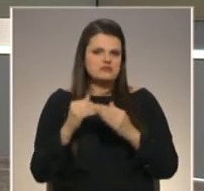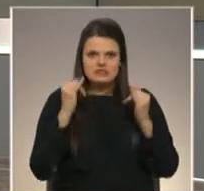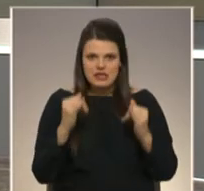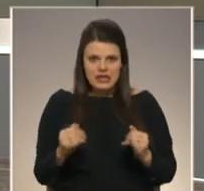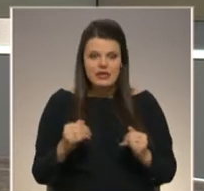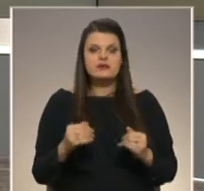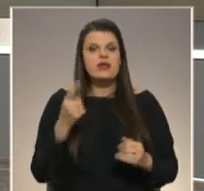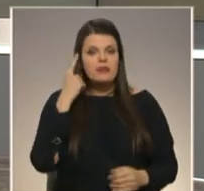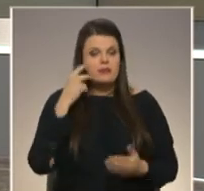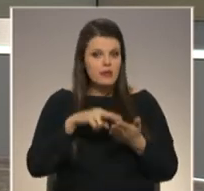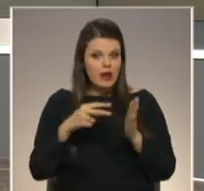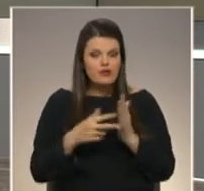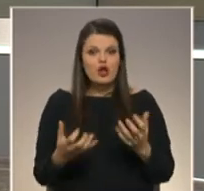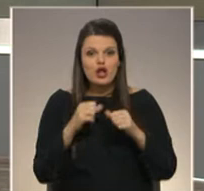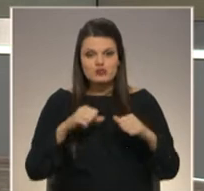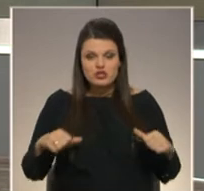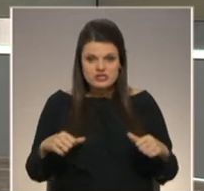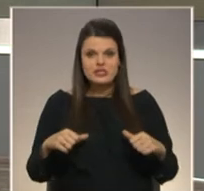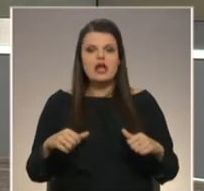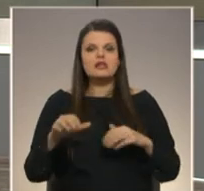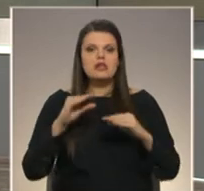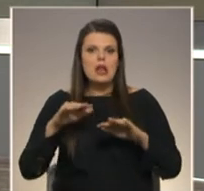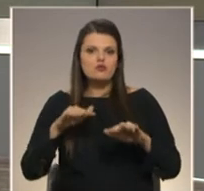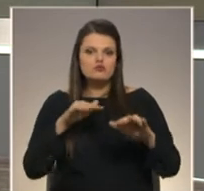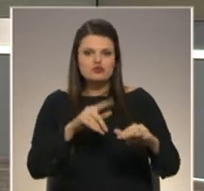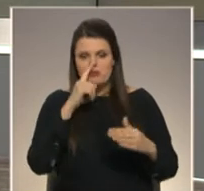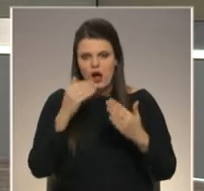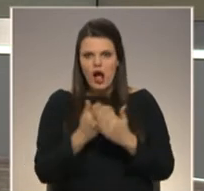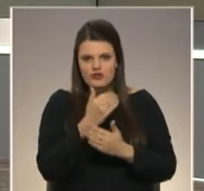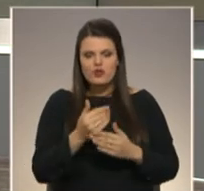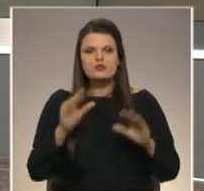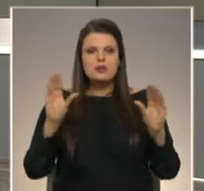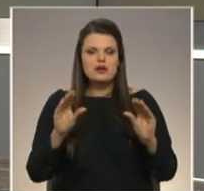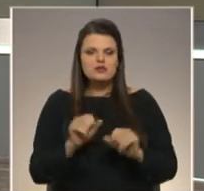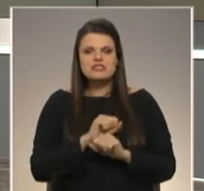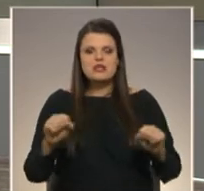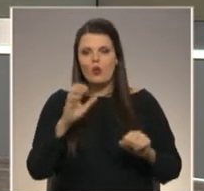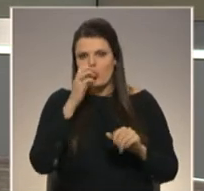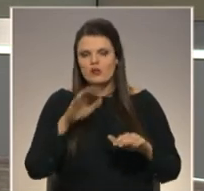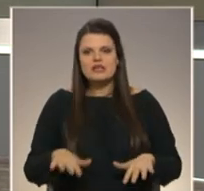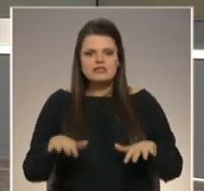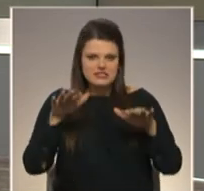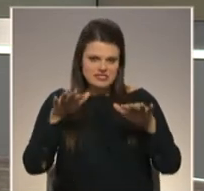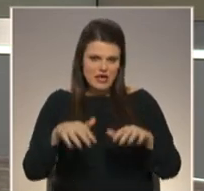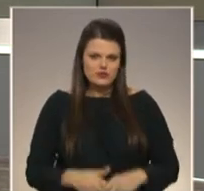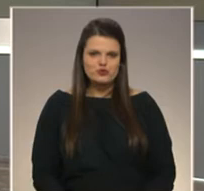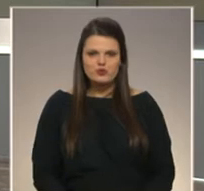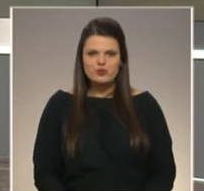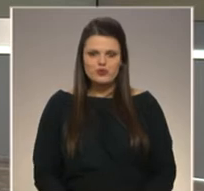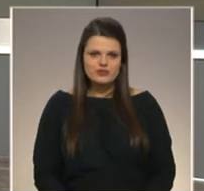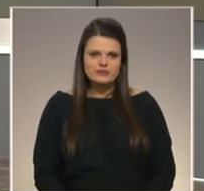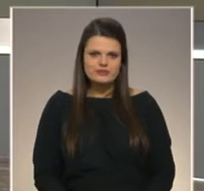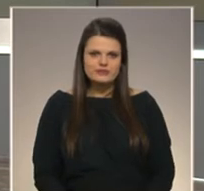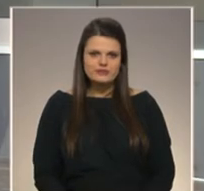Iecerēts, ka glābšanas dienesti ledus kustību Daugavā tuvāko dienu laikā atjaunos un mazinās straujo ūdens līmeņa celšanos, ziņo Ausmas